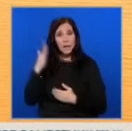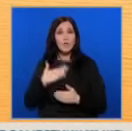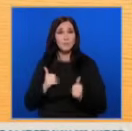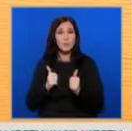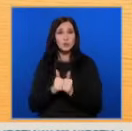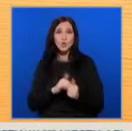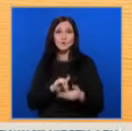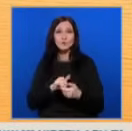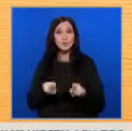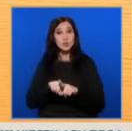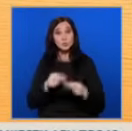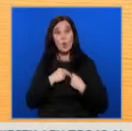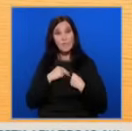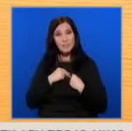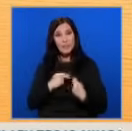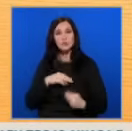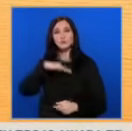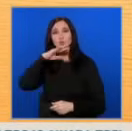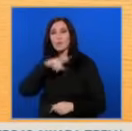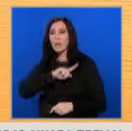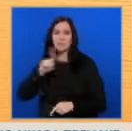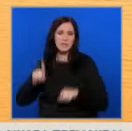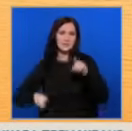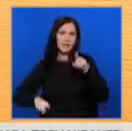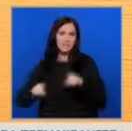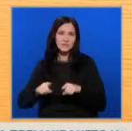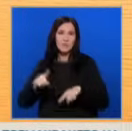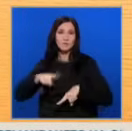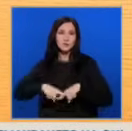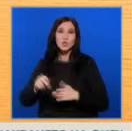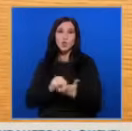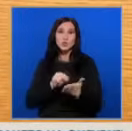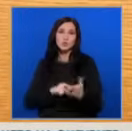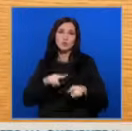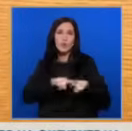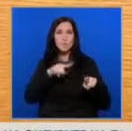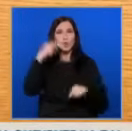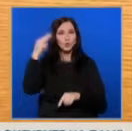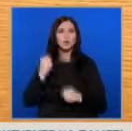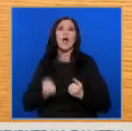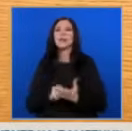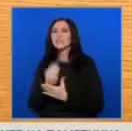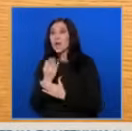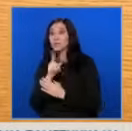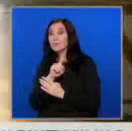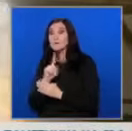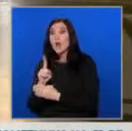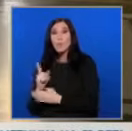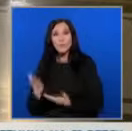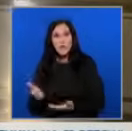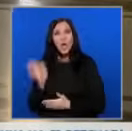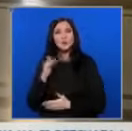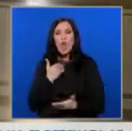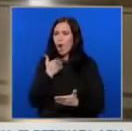съюзници също да са убедени, че постигаме независимо правосъдие и отчетност на прокуратурата. Възраждане предупредиха.